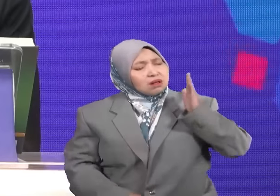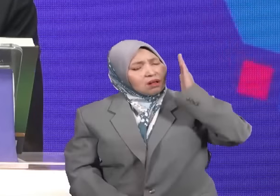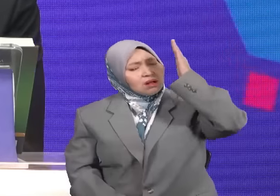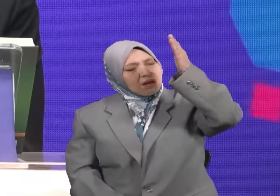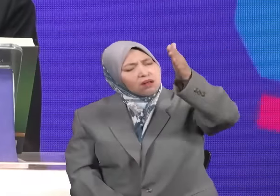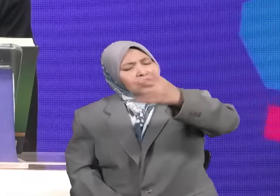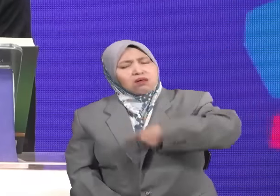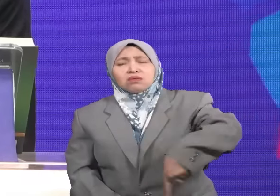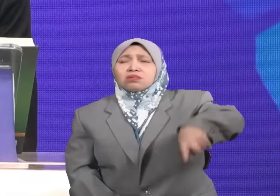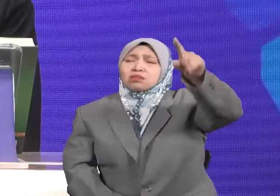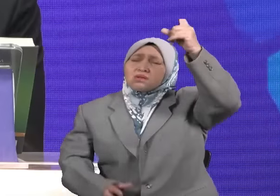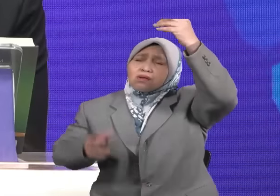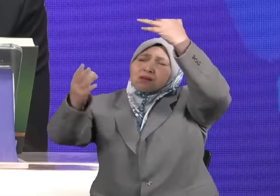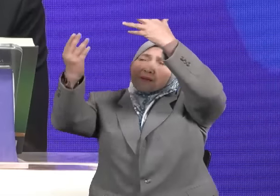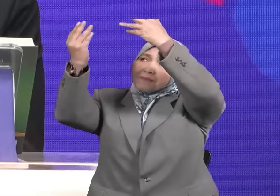والله